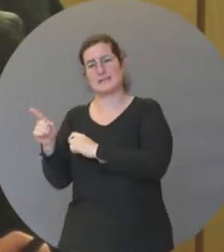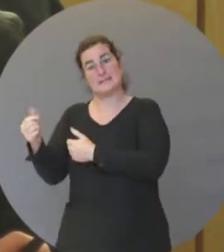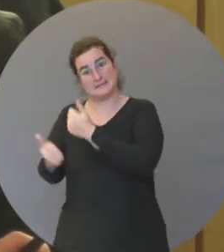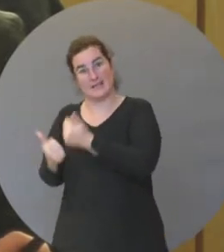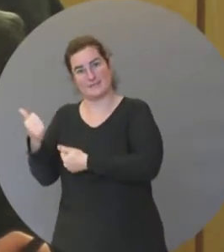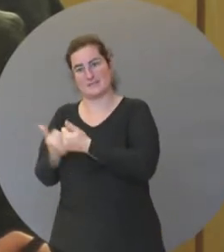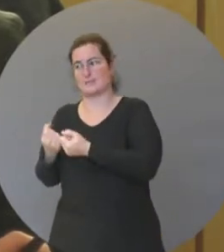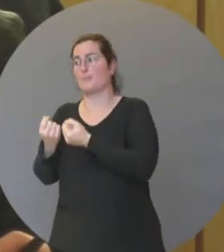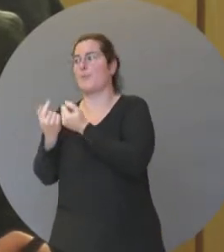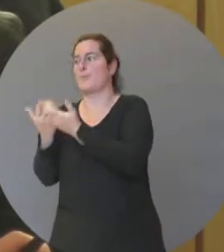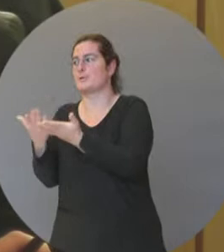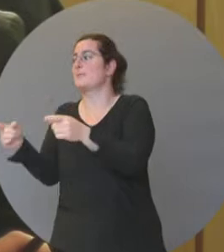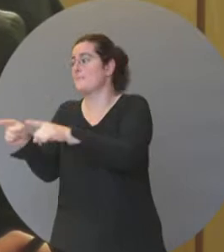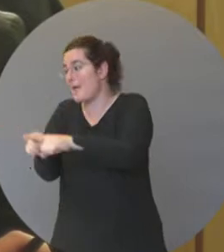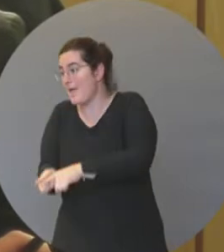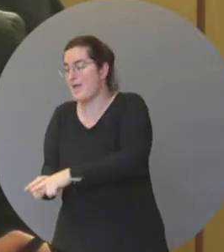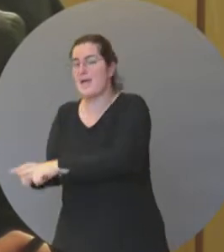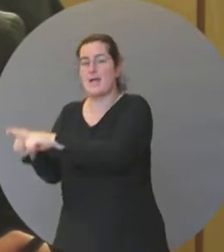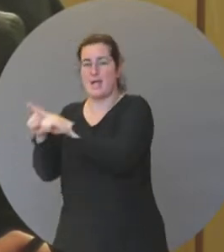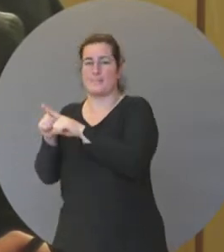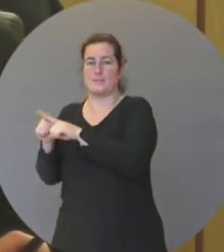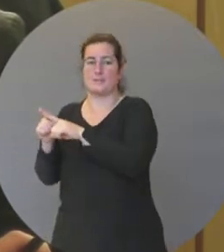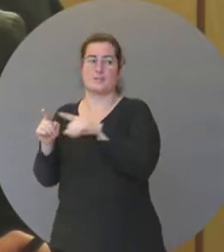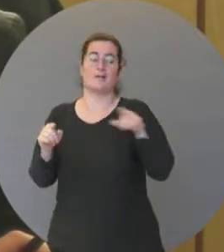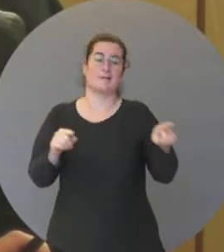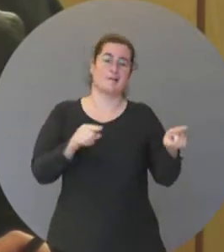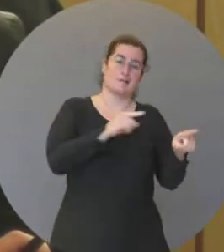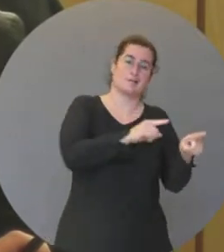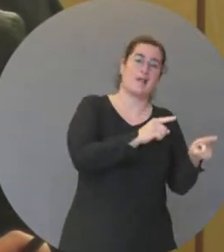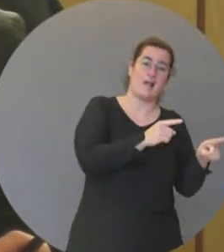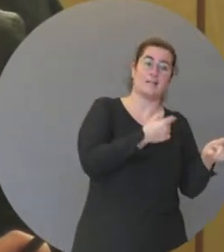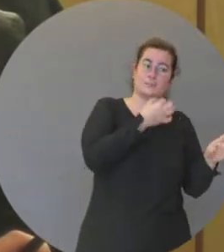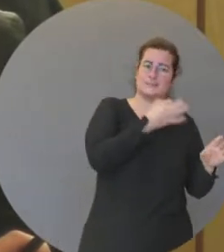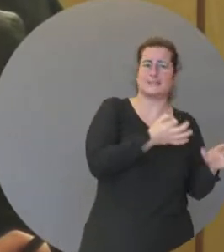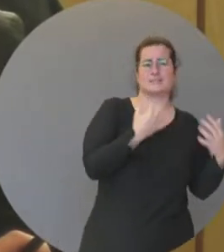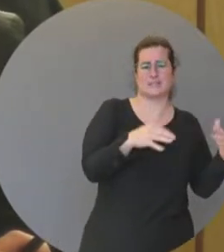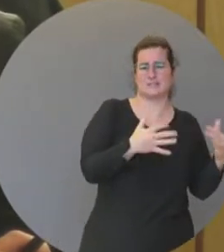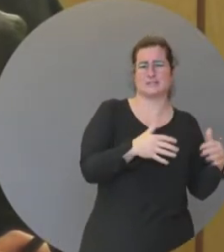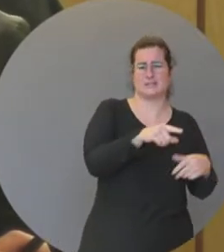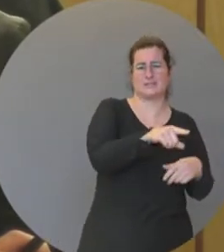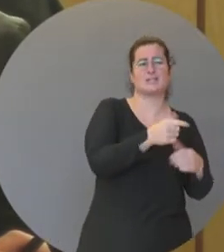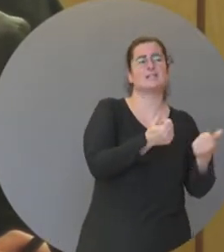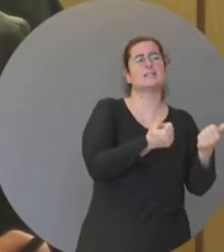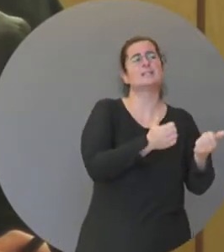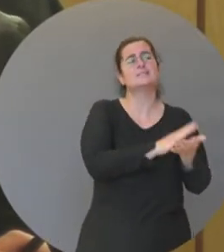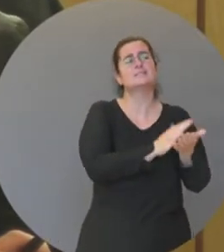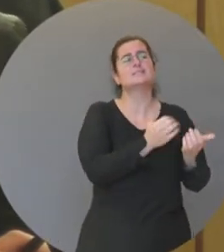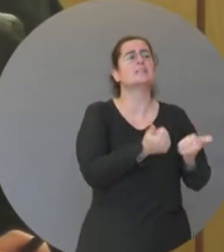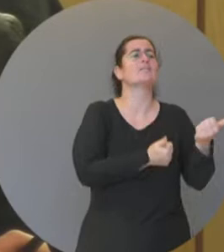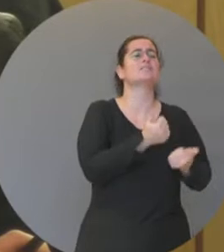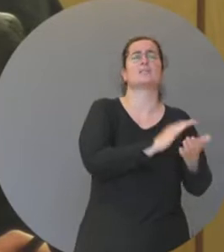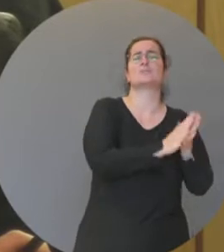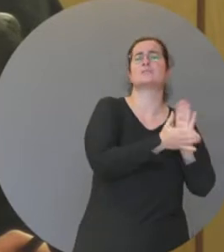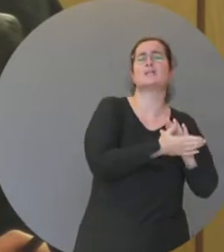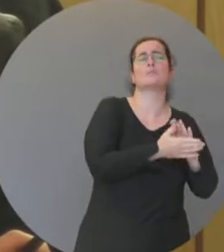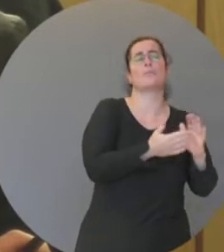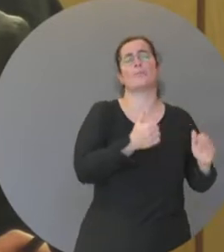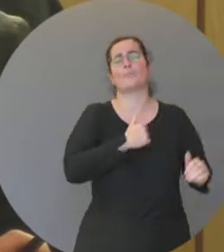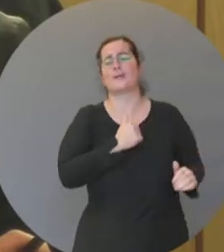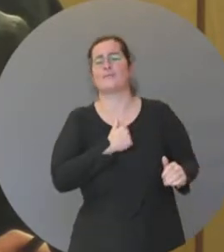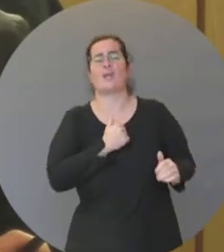qui sont apportés ce qui n'est pas le cas et je le disais d'un service associatif un service privé